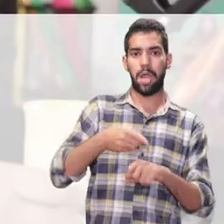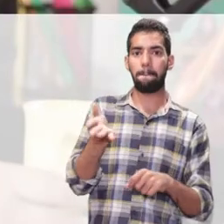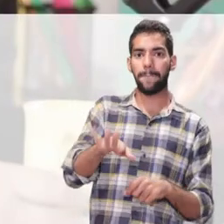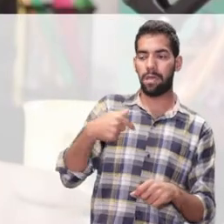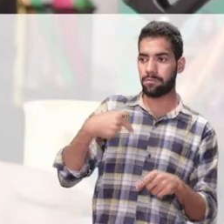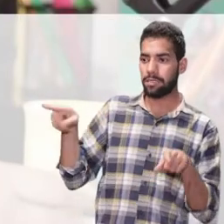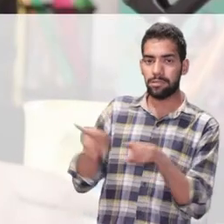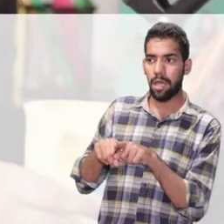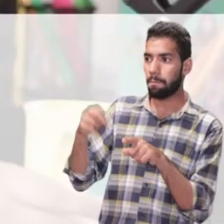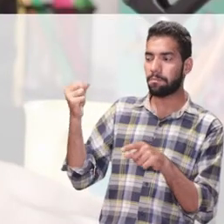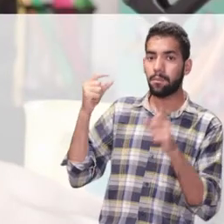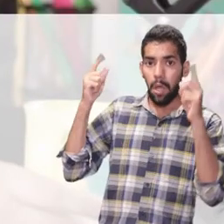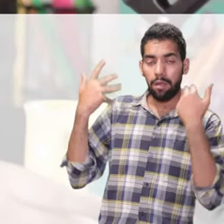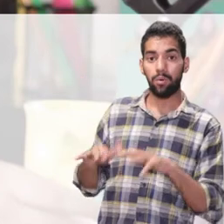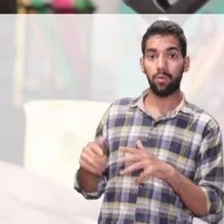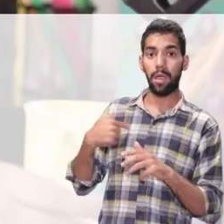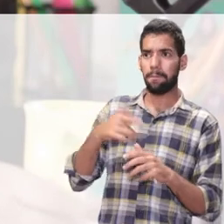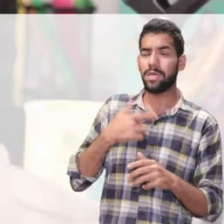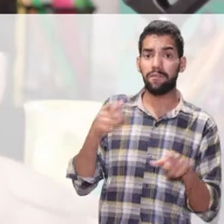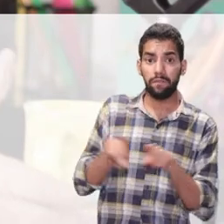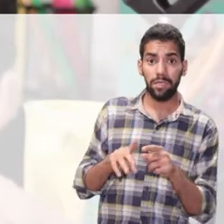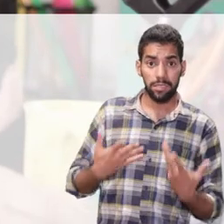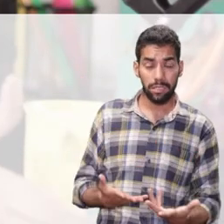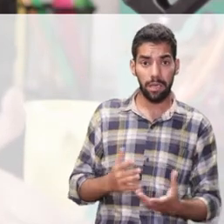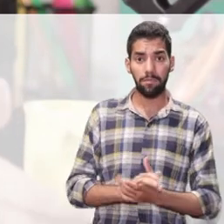करने के लिए